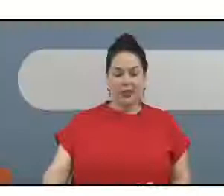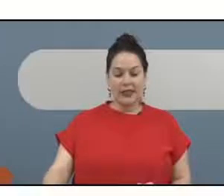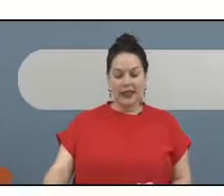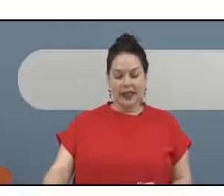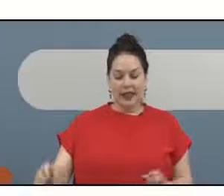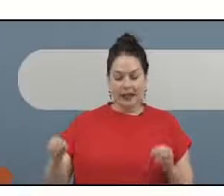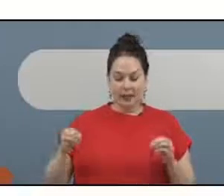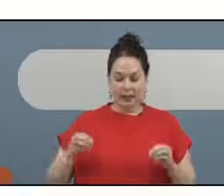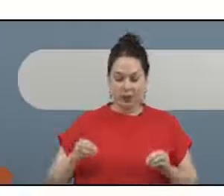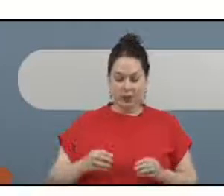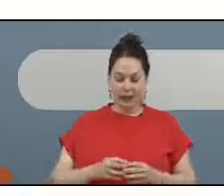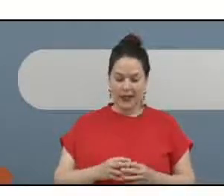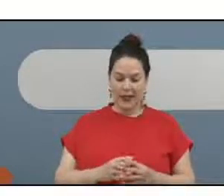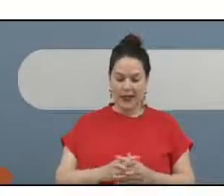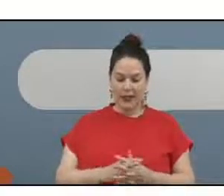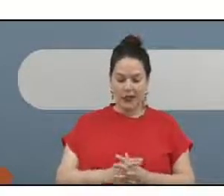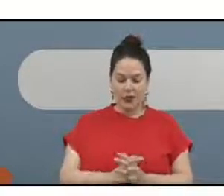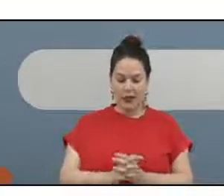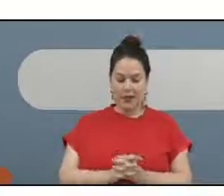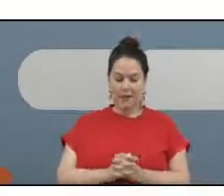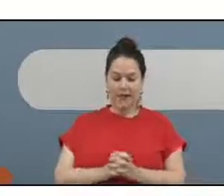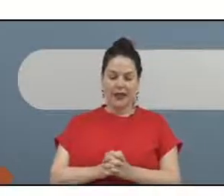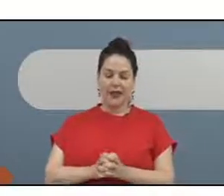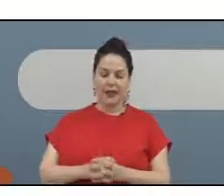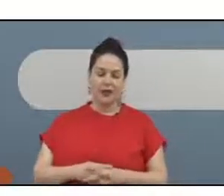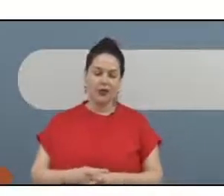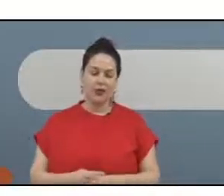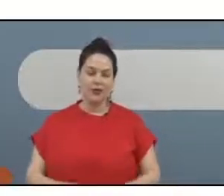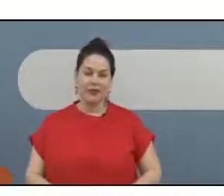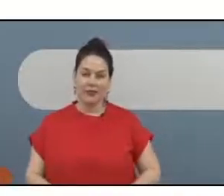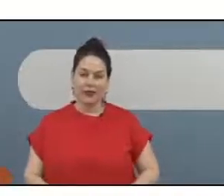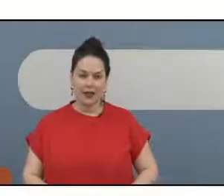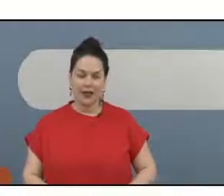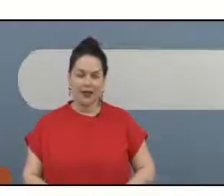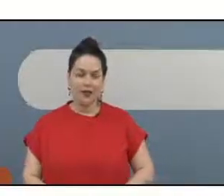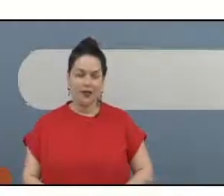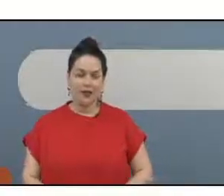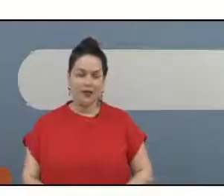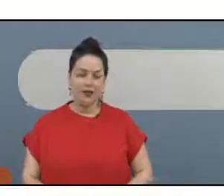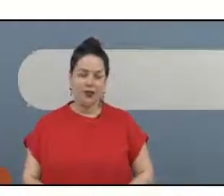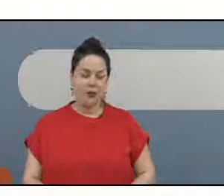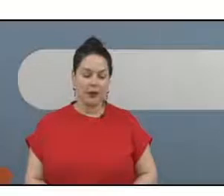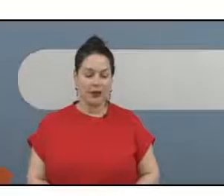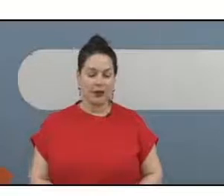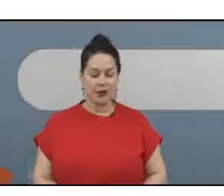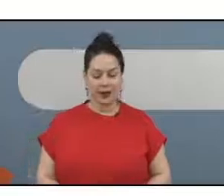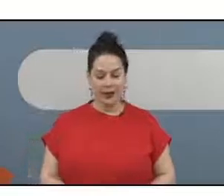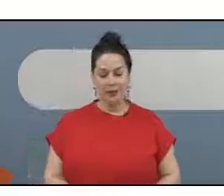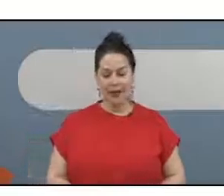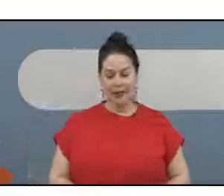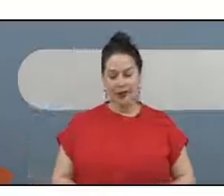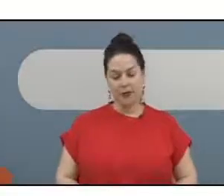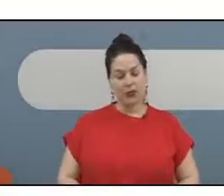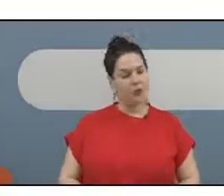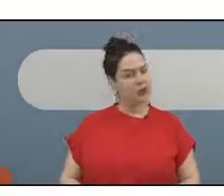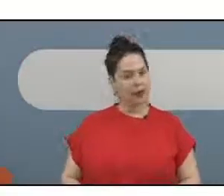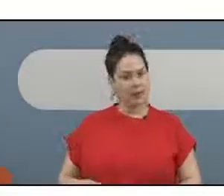שלוש יצירות שנסתכל עליהן במיוחד, הראשונה היא נוף עם נפילת איקרוס של פיטר